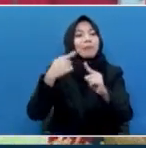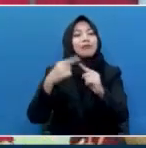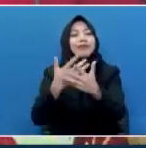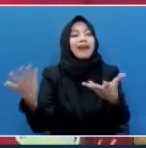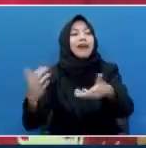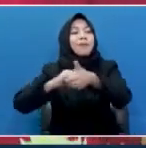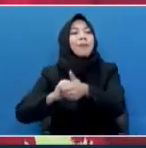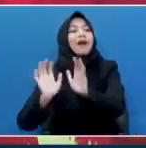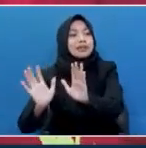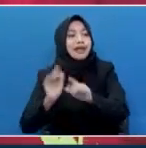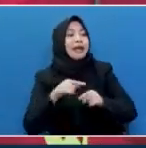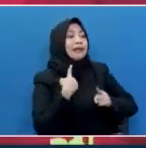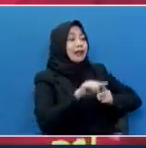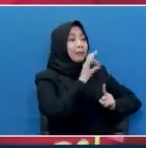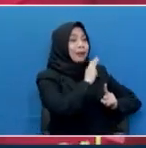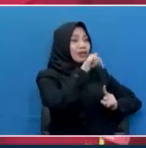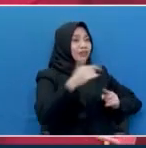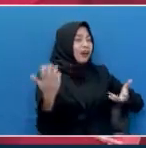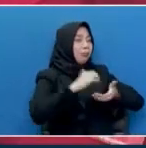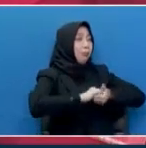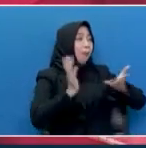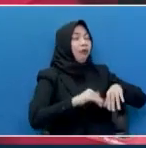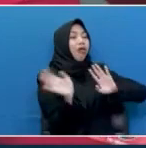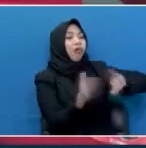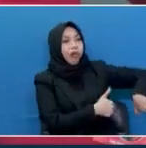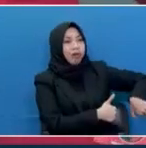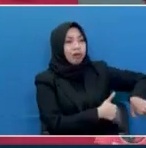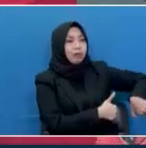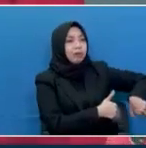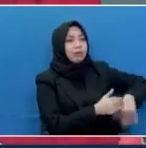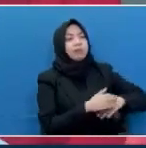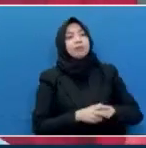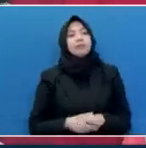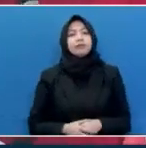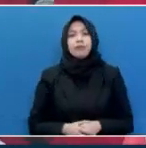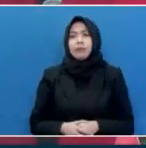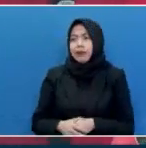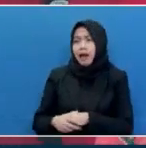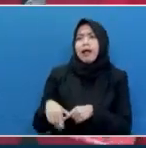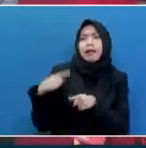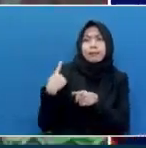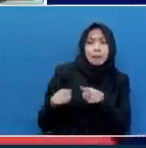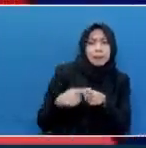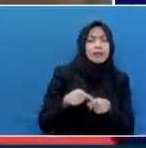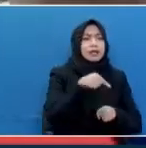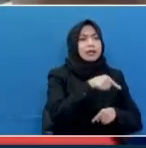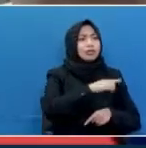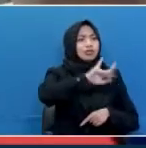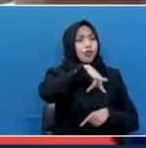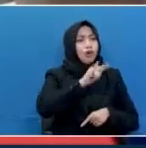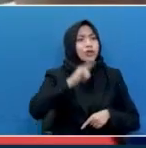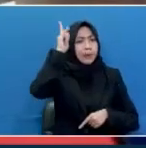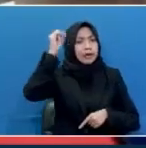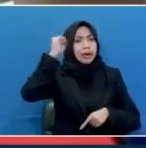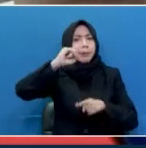partai dalam proses-proses politik yang berlangsung sangat berhubungan dengan kedekatan dengan rakyat tap tapi kenapa kemudian status Joko Widodo di PDIP ini tidak